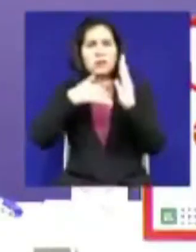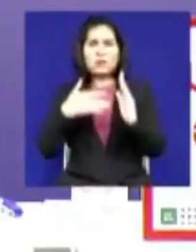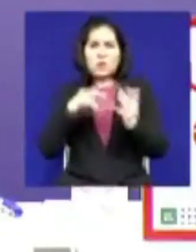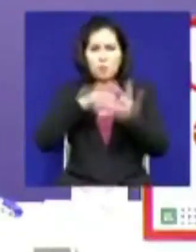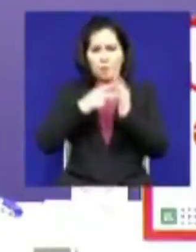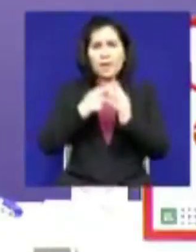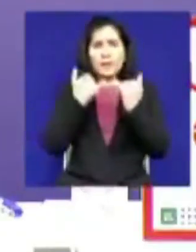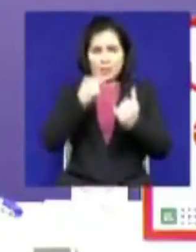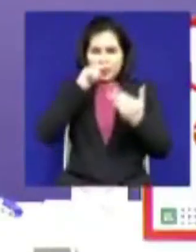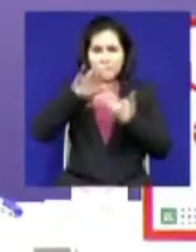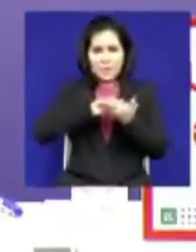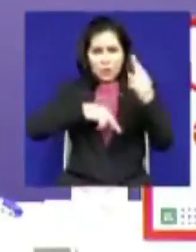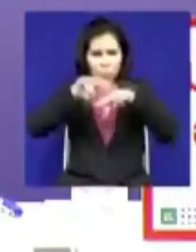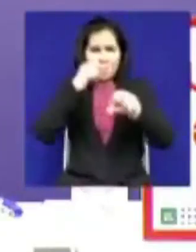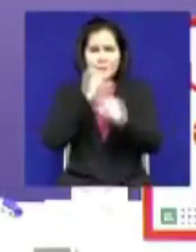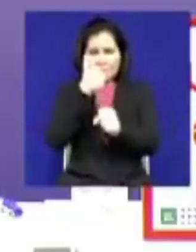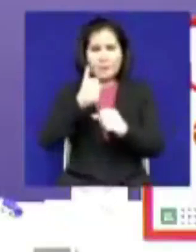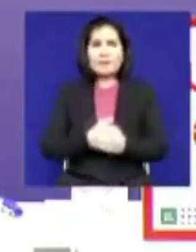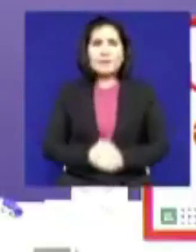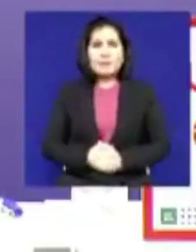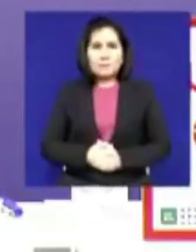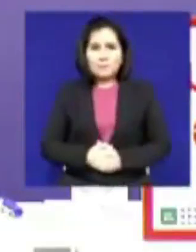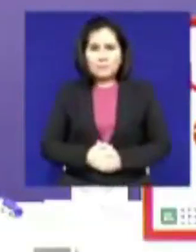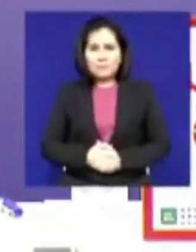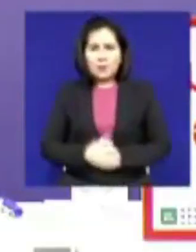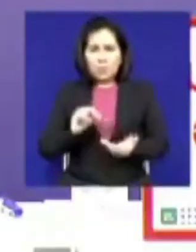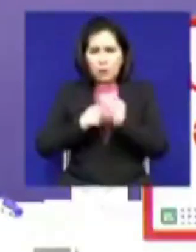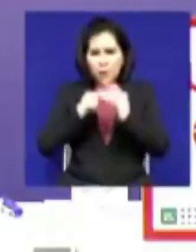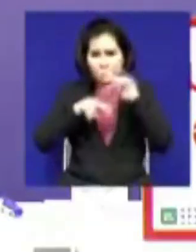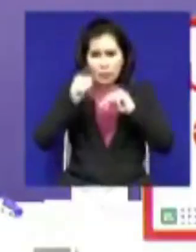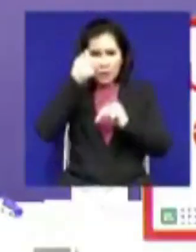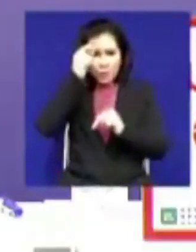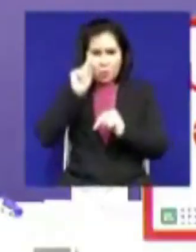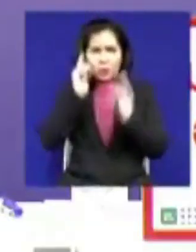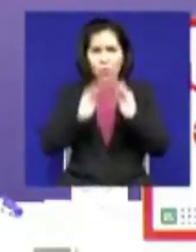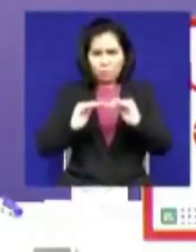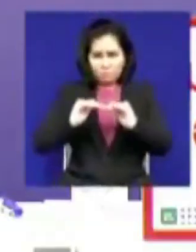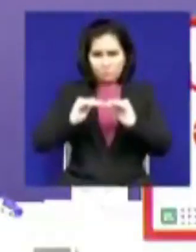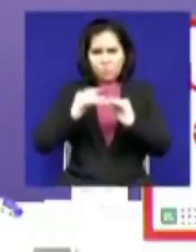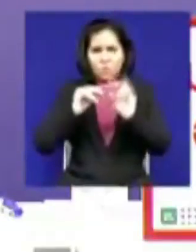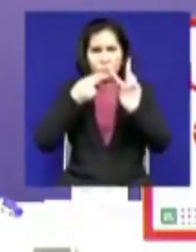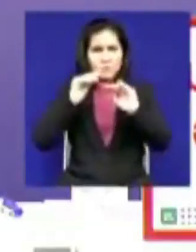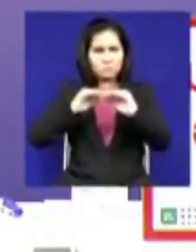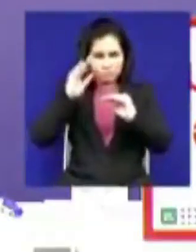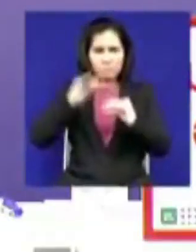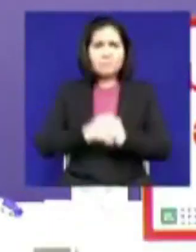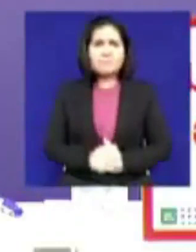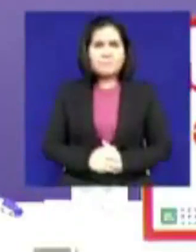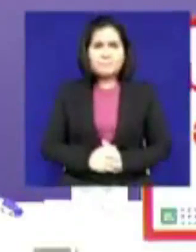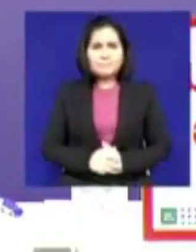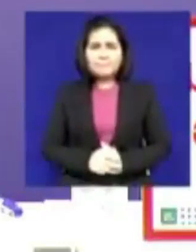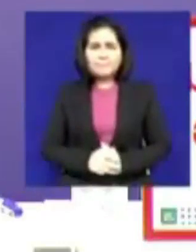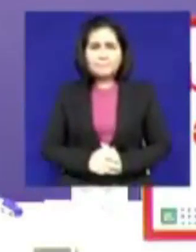นั่นนะเขาก็ถามตรงนี้ว่าเป็นเพราะเราตรวจน้อยหรือเปล่าแต่วันนี้ก็ได้สั่งยกระดับขยายวงการตรวจผู้ที่